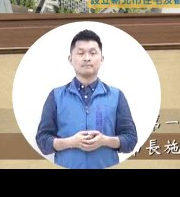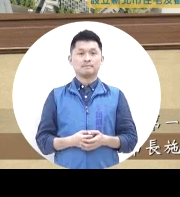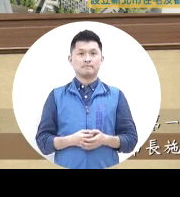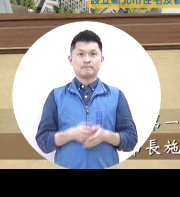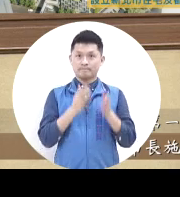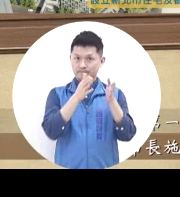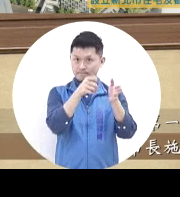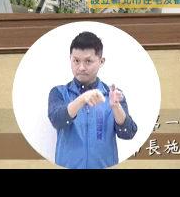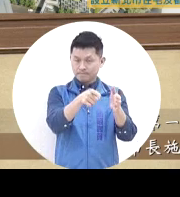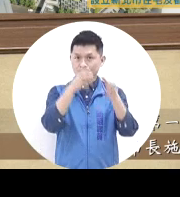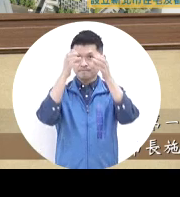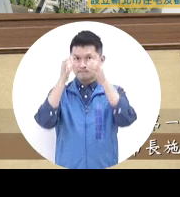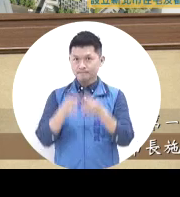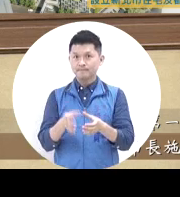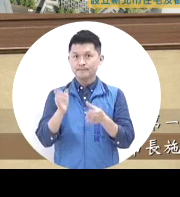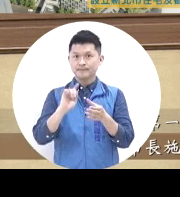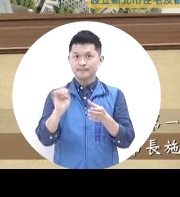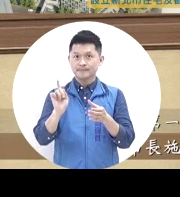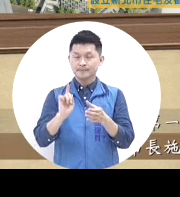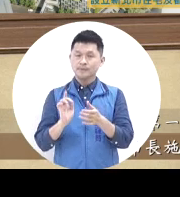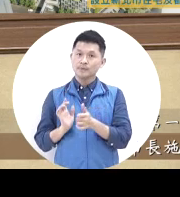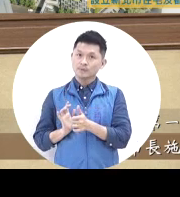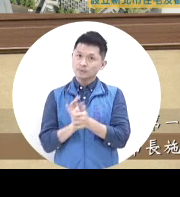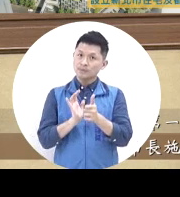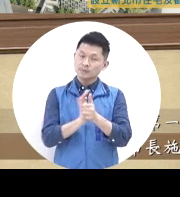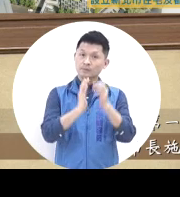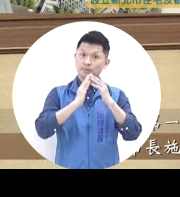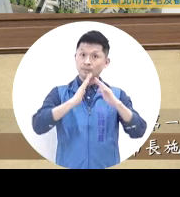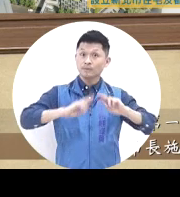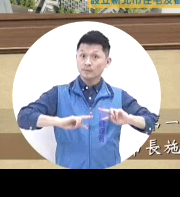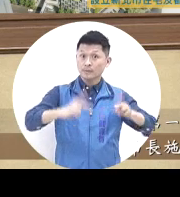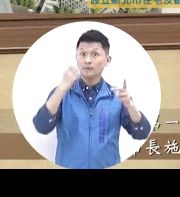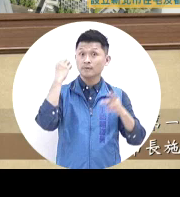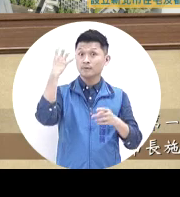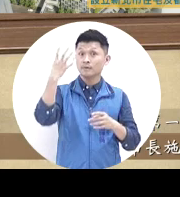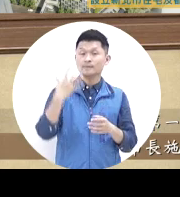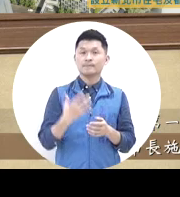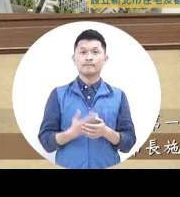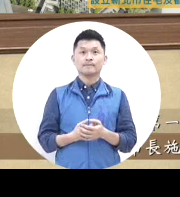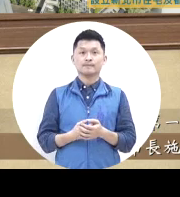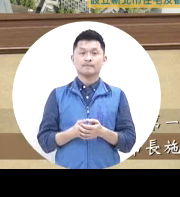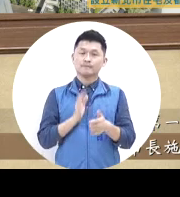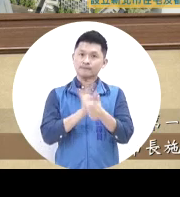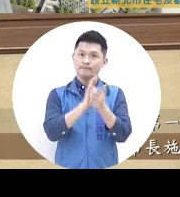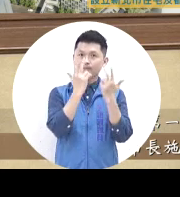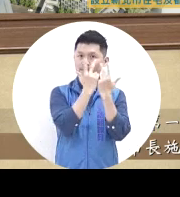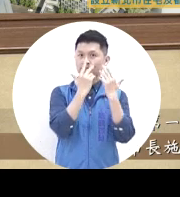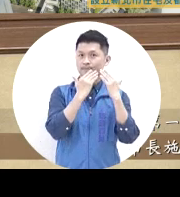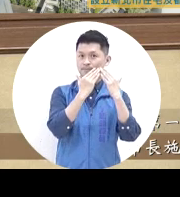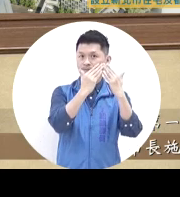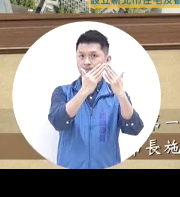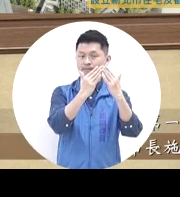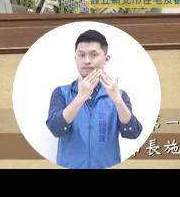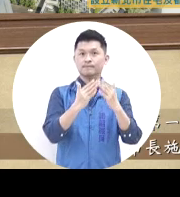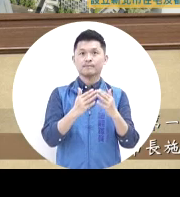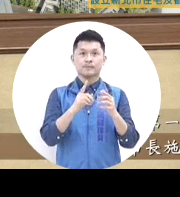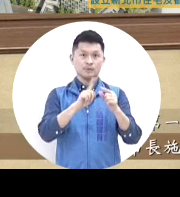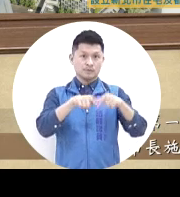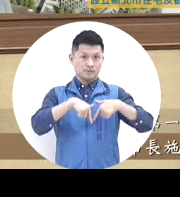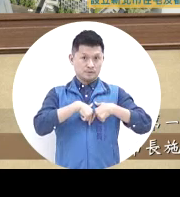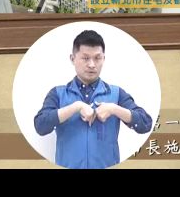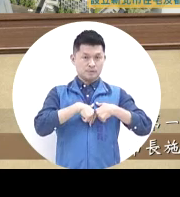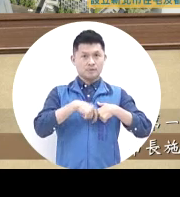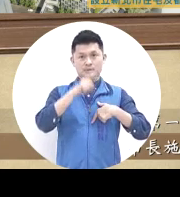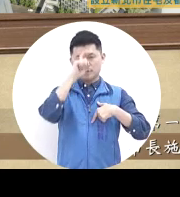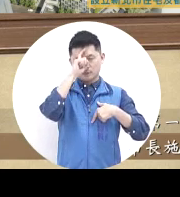们的推动度数更新里面，让新北市住都中心在今年能够快